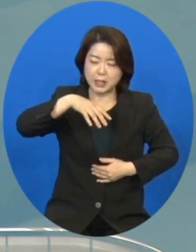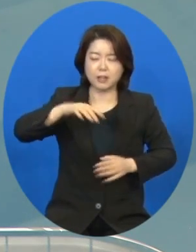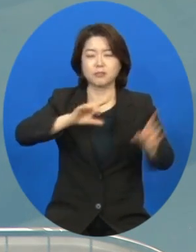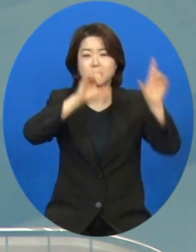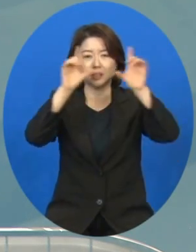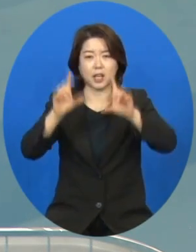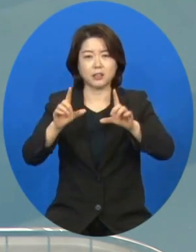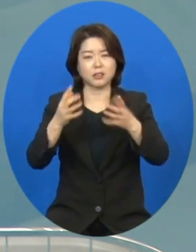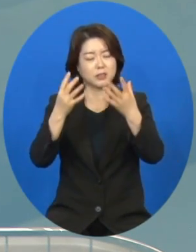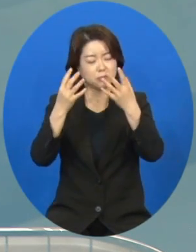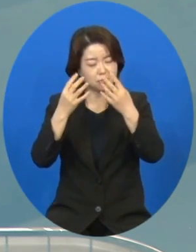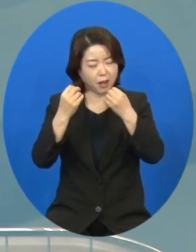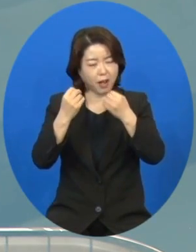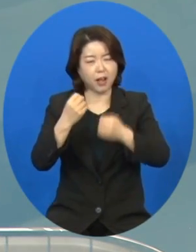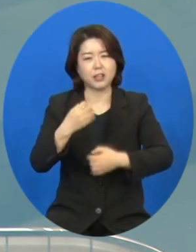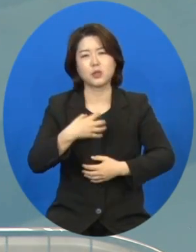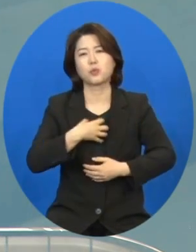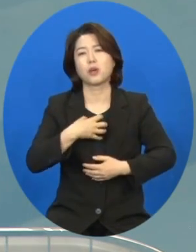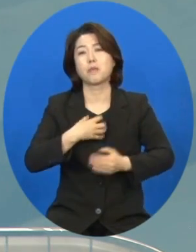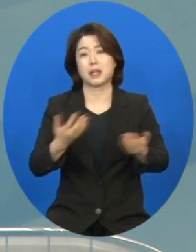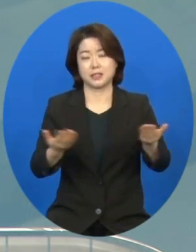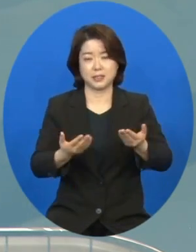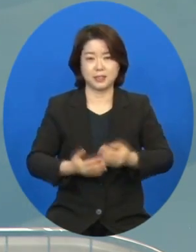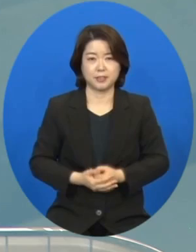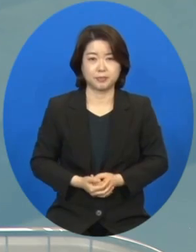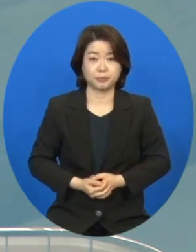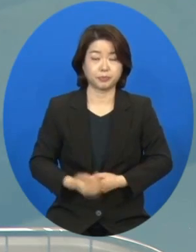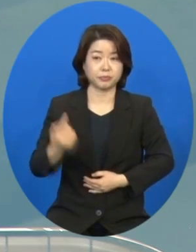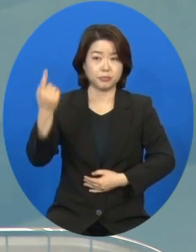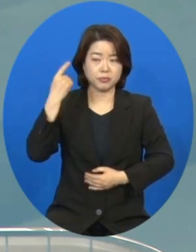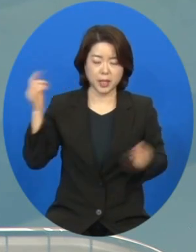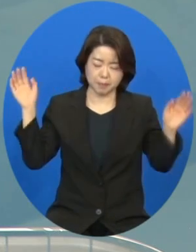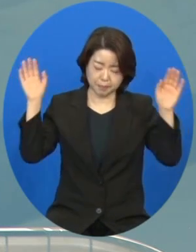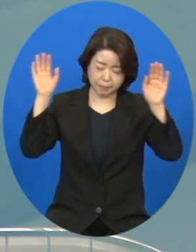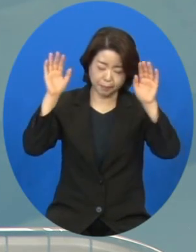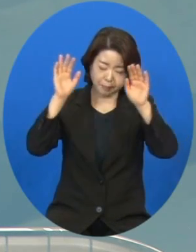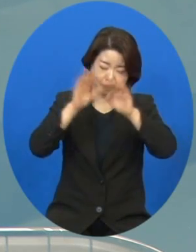일입니까? 어젯밤 한밤중에